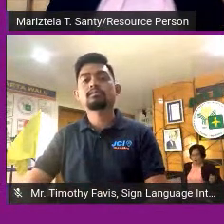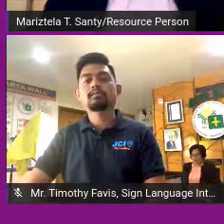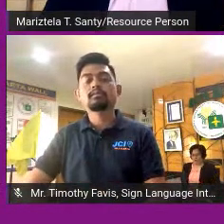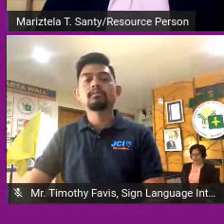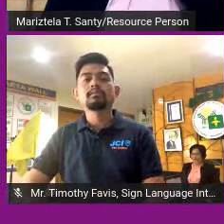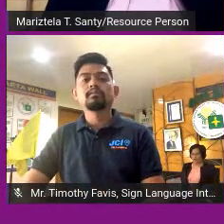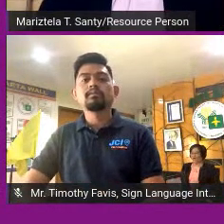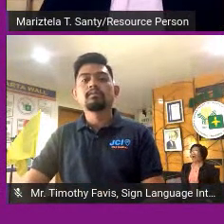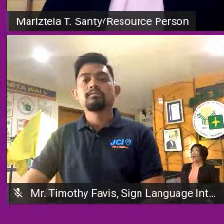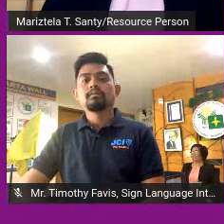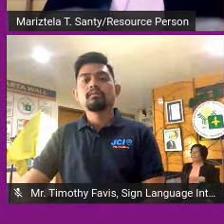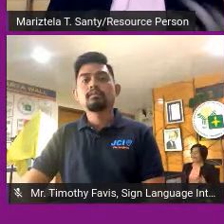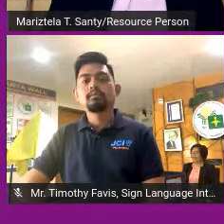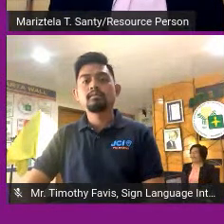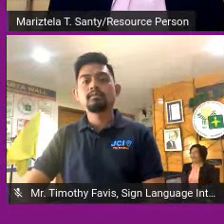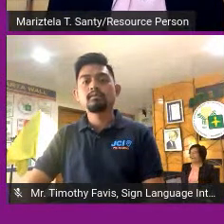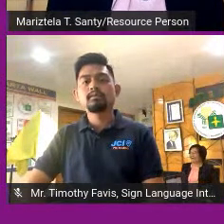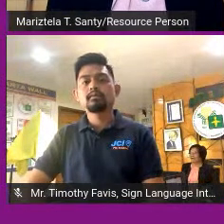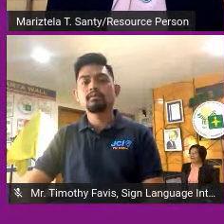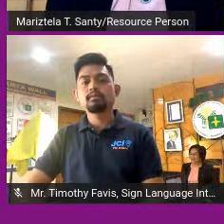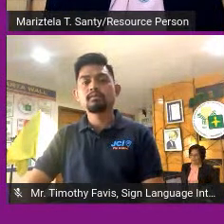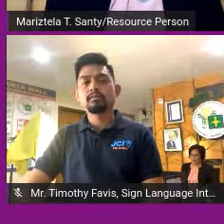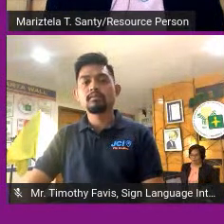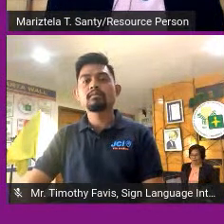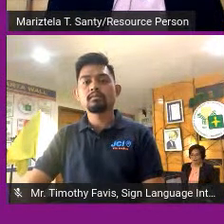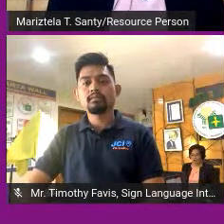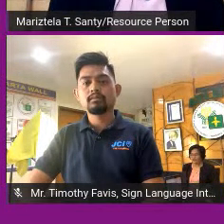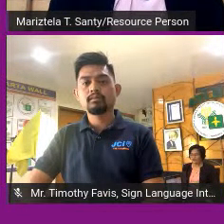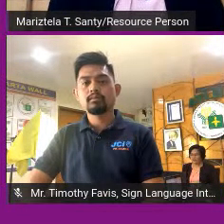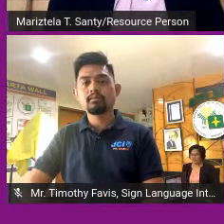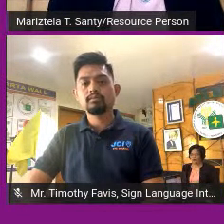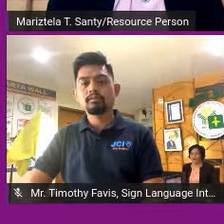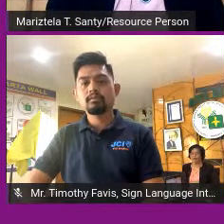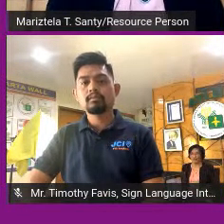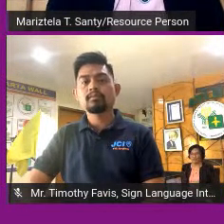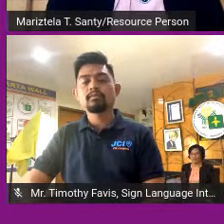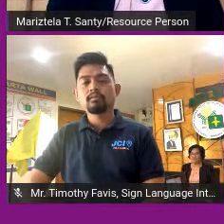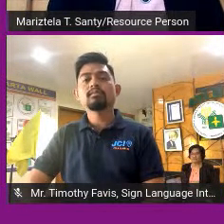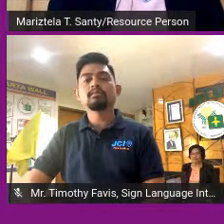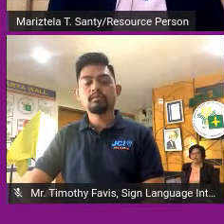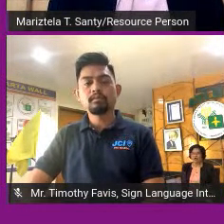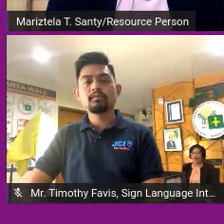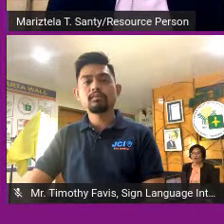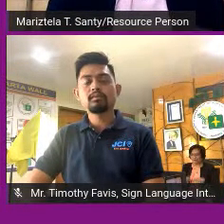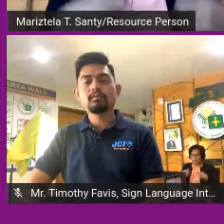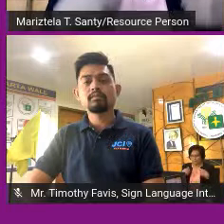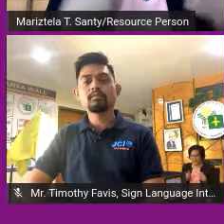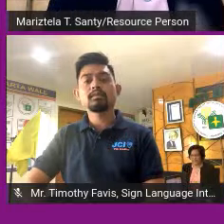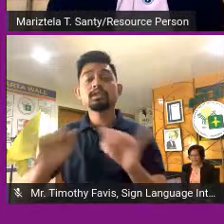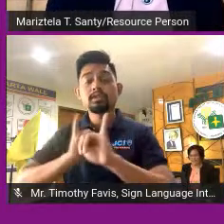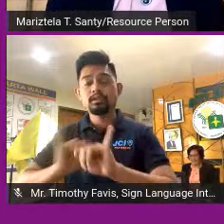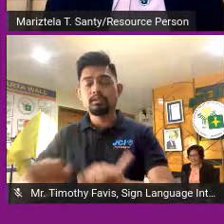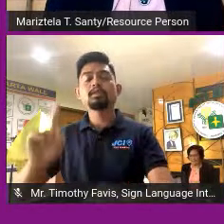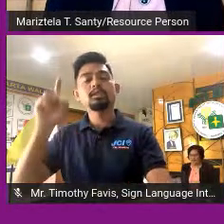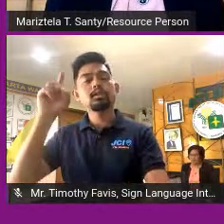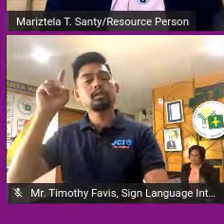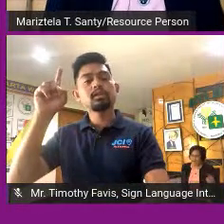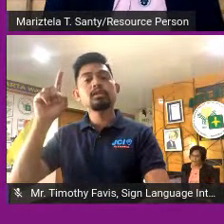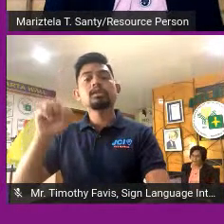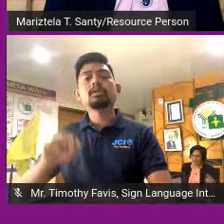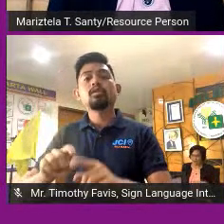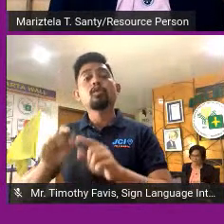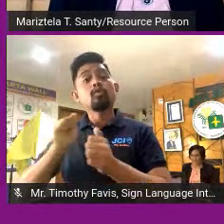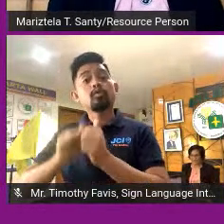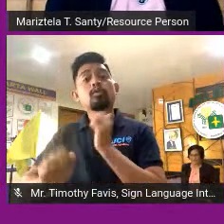ano, ano ka ipinanganak. Ano po? What you were born with. Kung ano ka po ipinanganak,